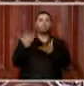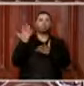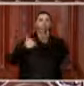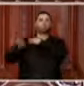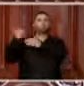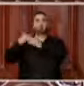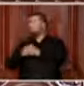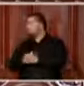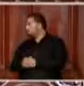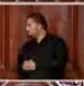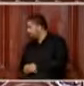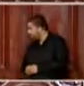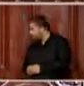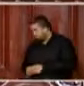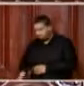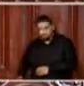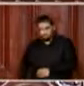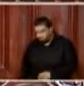العقود.